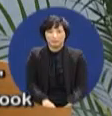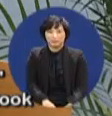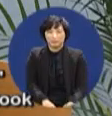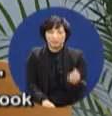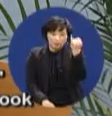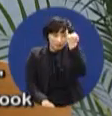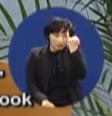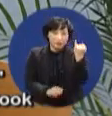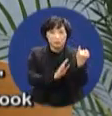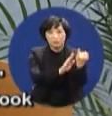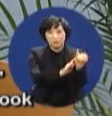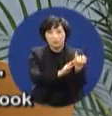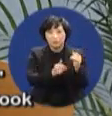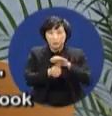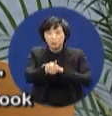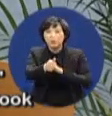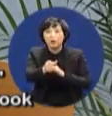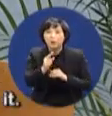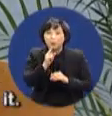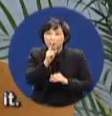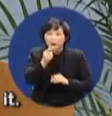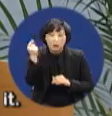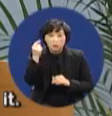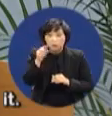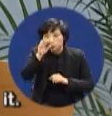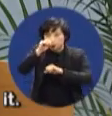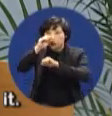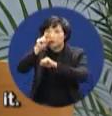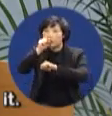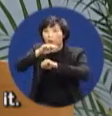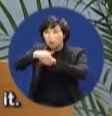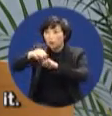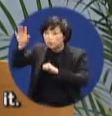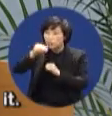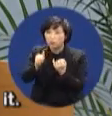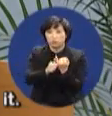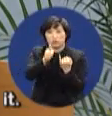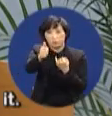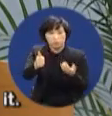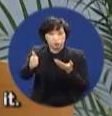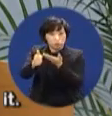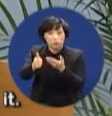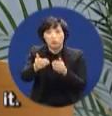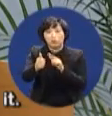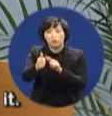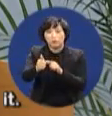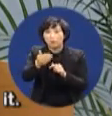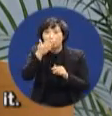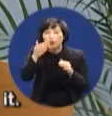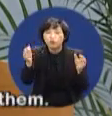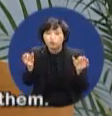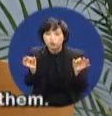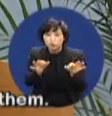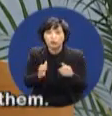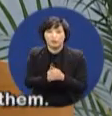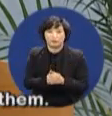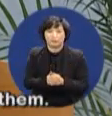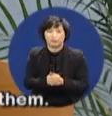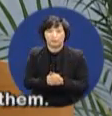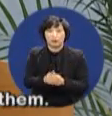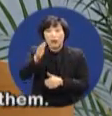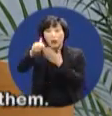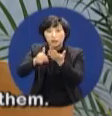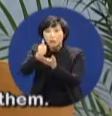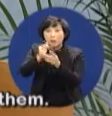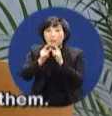하와가 뱀의 말을 듣고 선악과를 먹고 자기 남편도 줘서 먹는 순간에